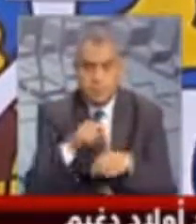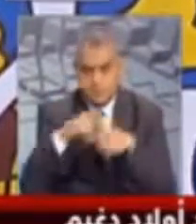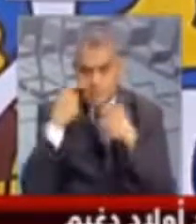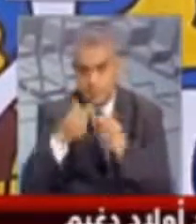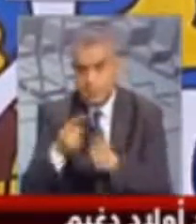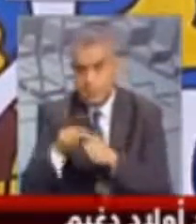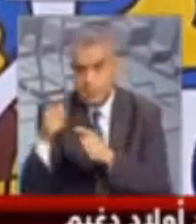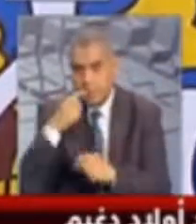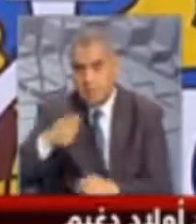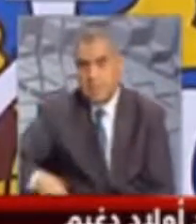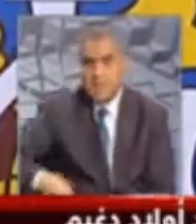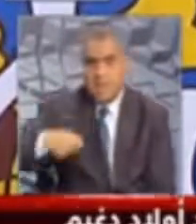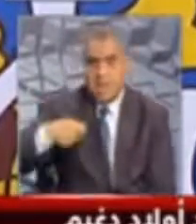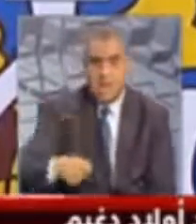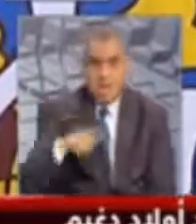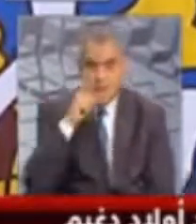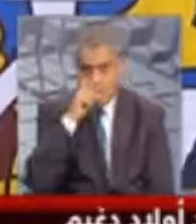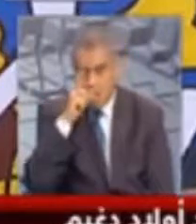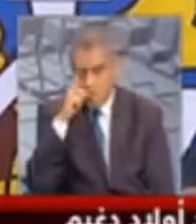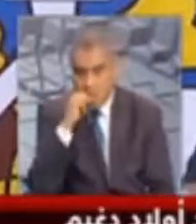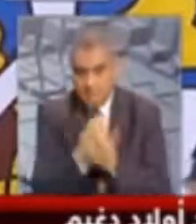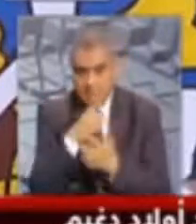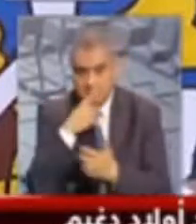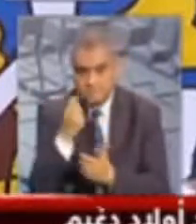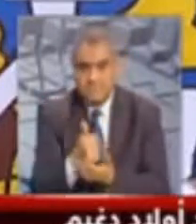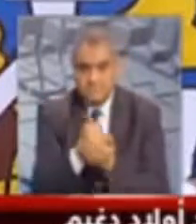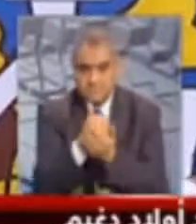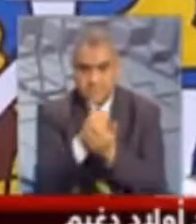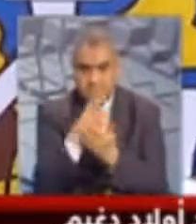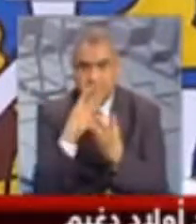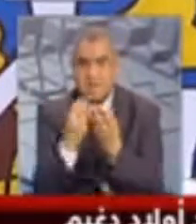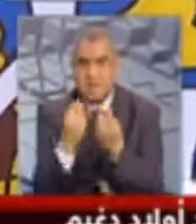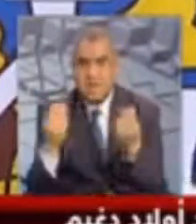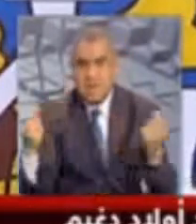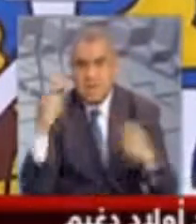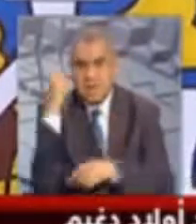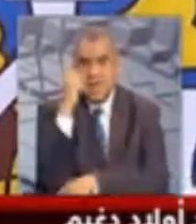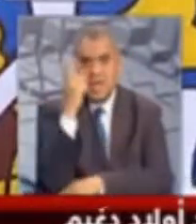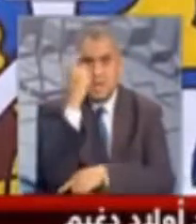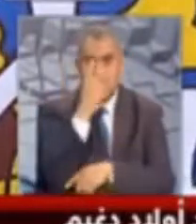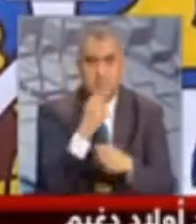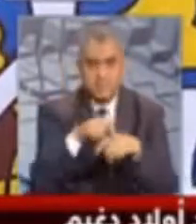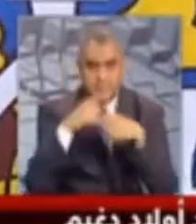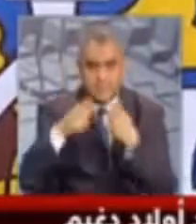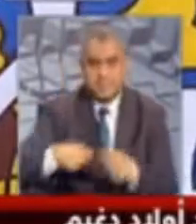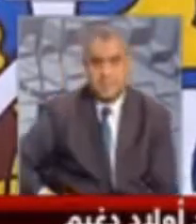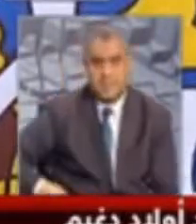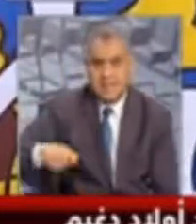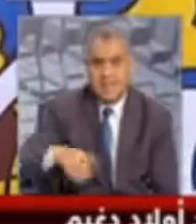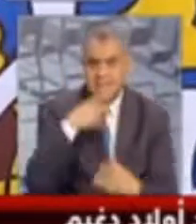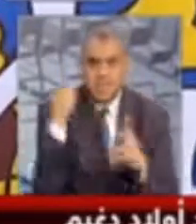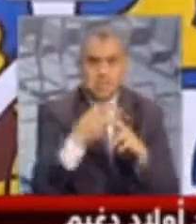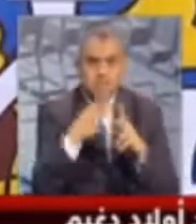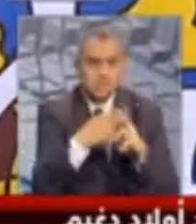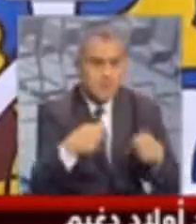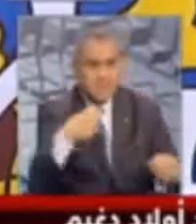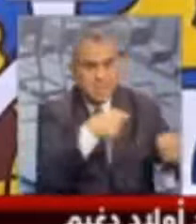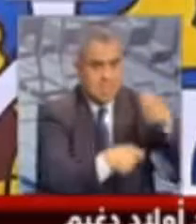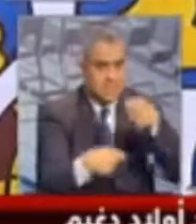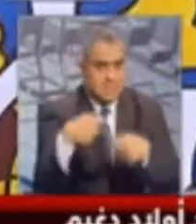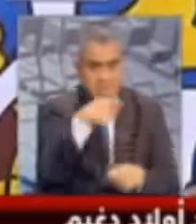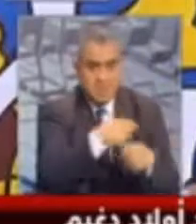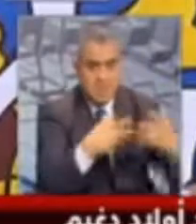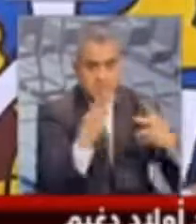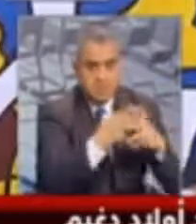موازنة وزارة الاوقاف الكامل، لكن في عشرات ومئات المساجد كانت من الجهود الذاتية، مما يؤكد على عظمة